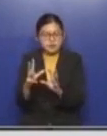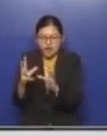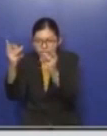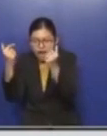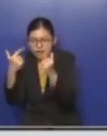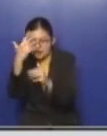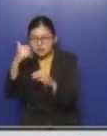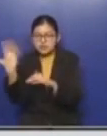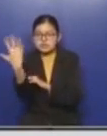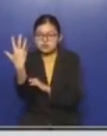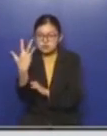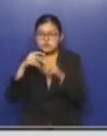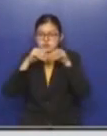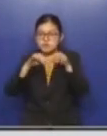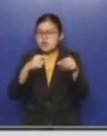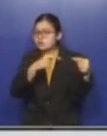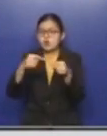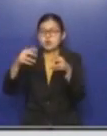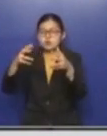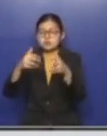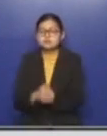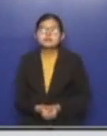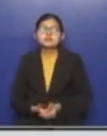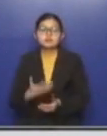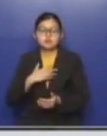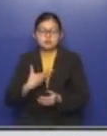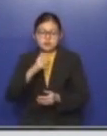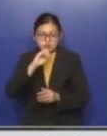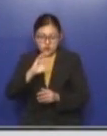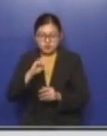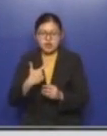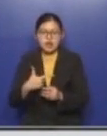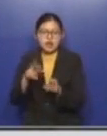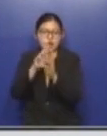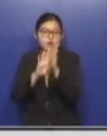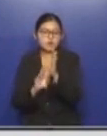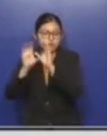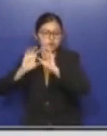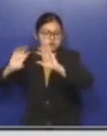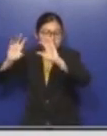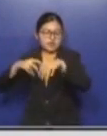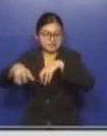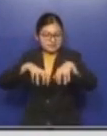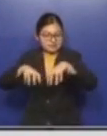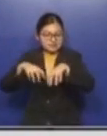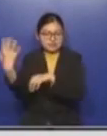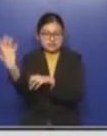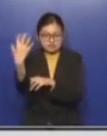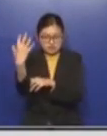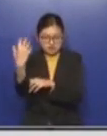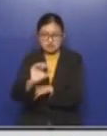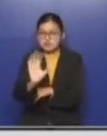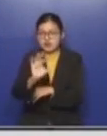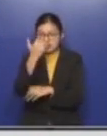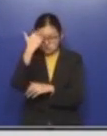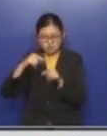ท่านผู้บริหารผมก็ย้ำอีกครั้งหนึ่งว่าอย่าเอาระบบราชการไปบริหารสถานีโทรทัศน์มันจะไป